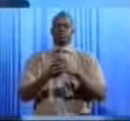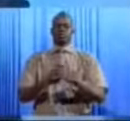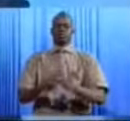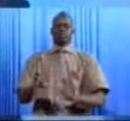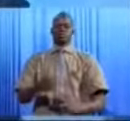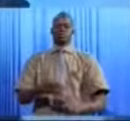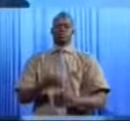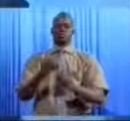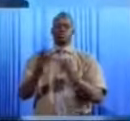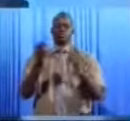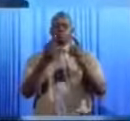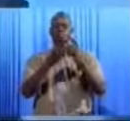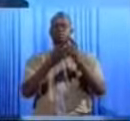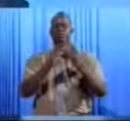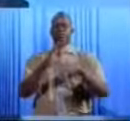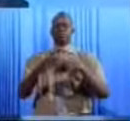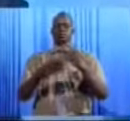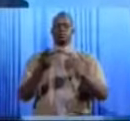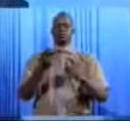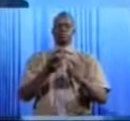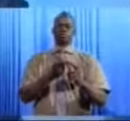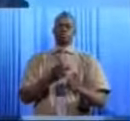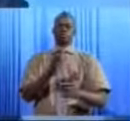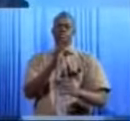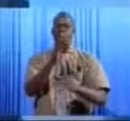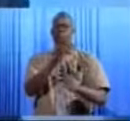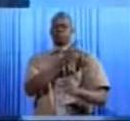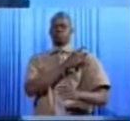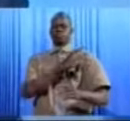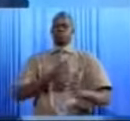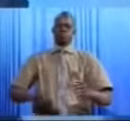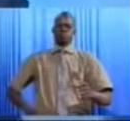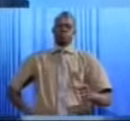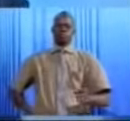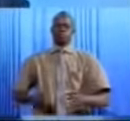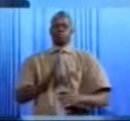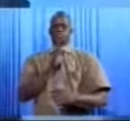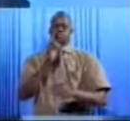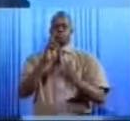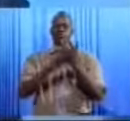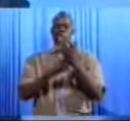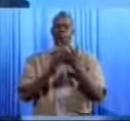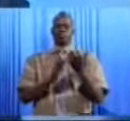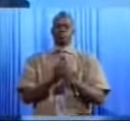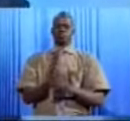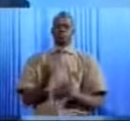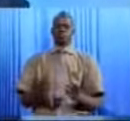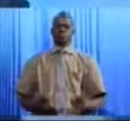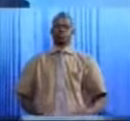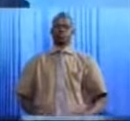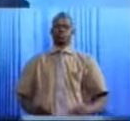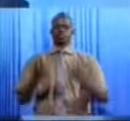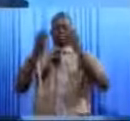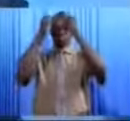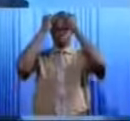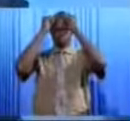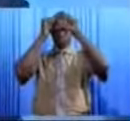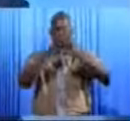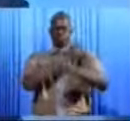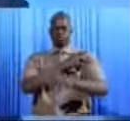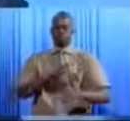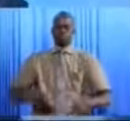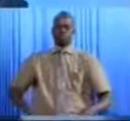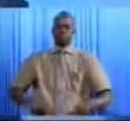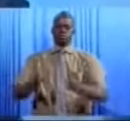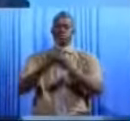scission la toute première des députés de la 5ème législature sera marquée par la présence de présidents de parlements et des délégations de pays